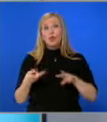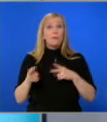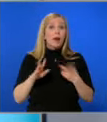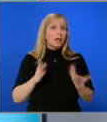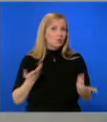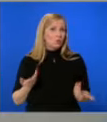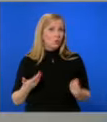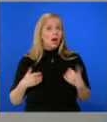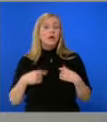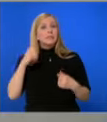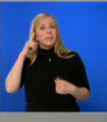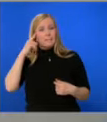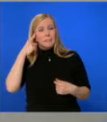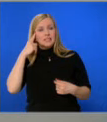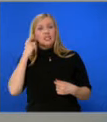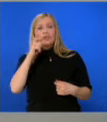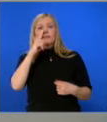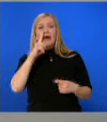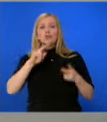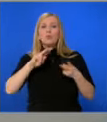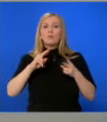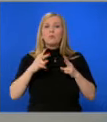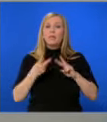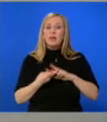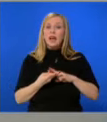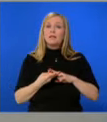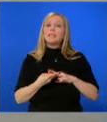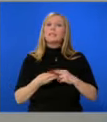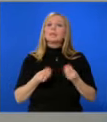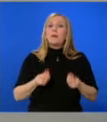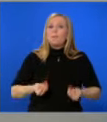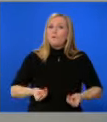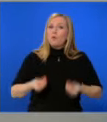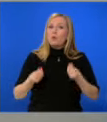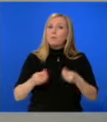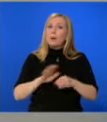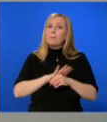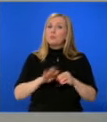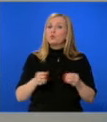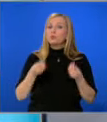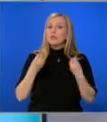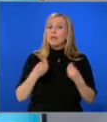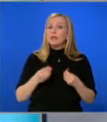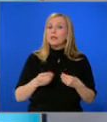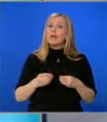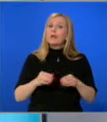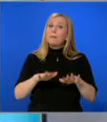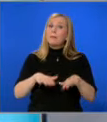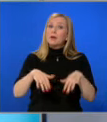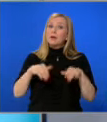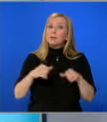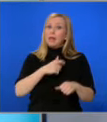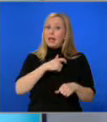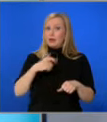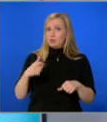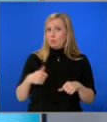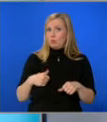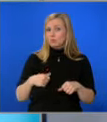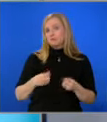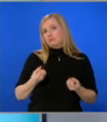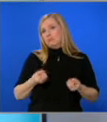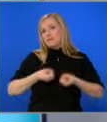все пак, че ключовото изменение да сме по-добра, по-пълноценна парламентарна република, като